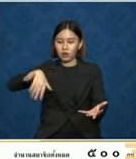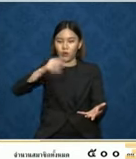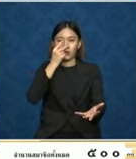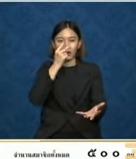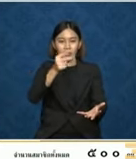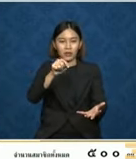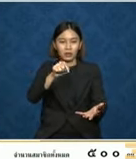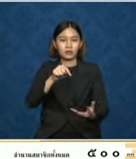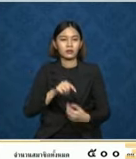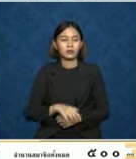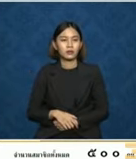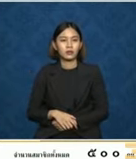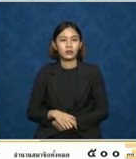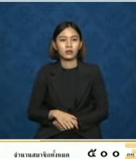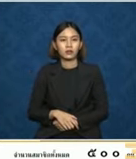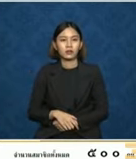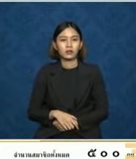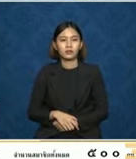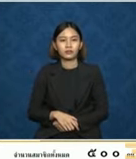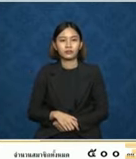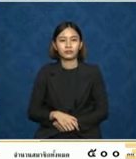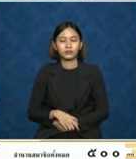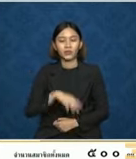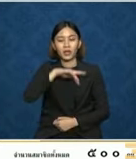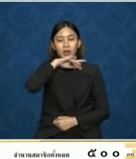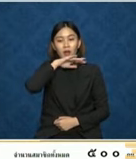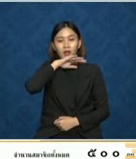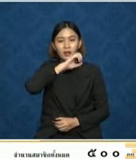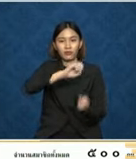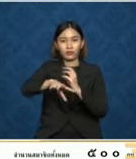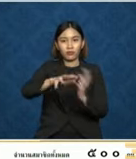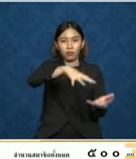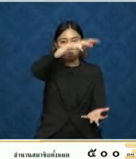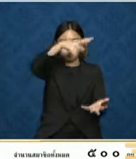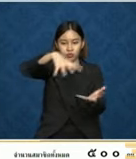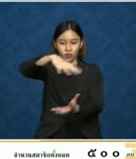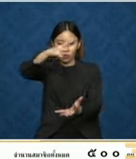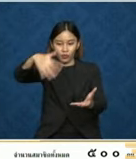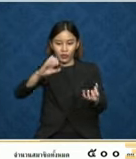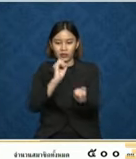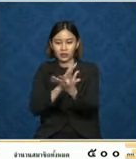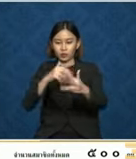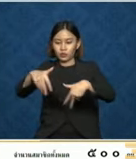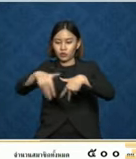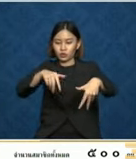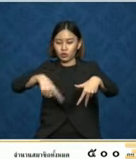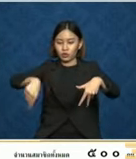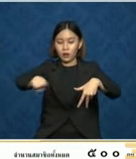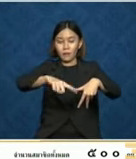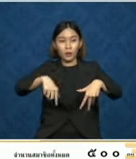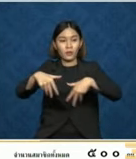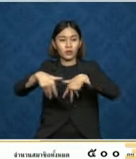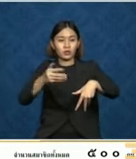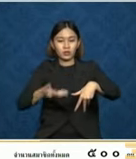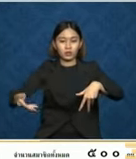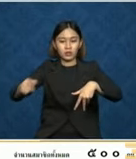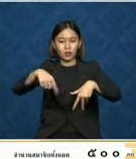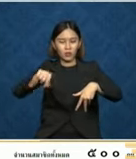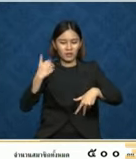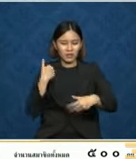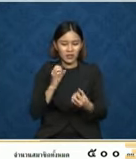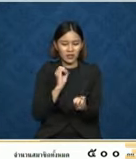ะบ่อขยะแพร่กระสาใหม่แห่งนี้ส่งผลกระทบมากมายให้กับชุมชนโดยรอบพี่น้องประชาชนโดยรอบ